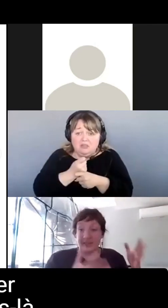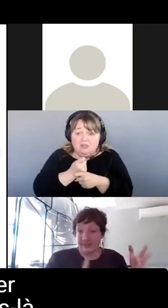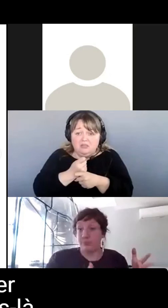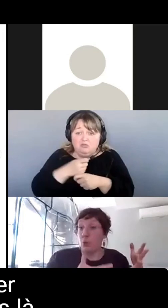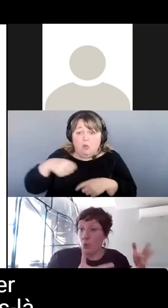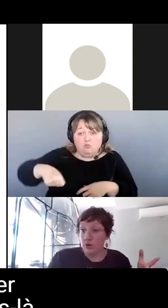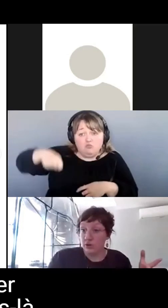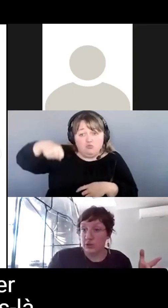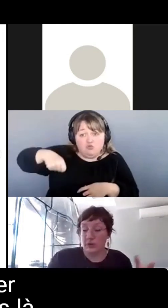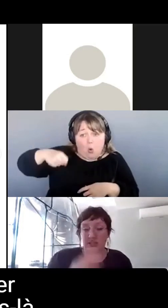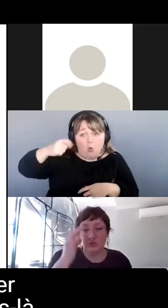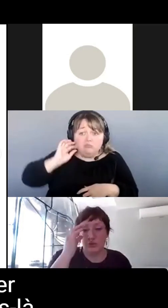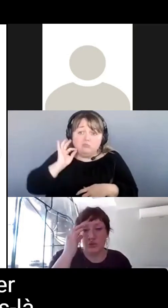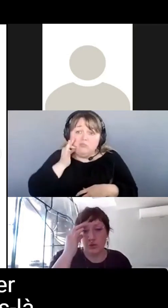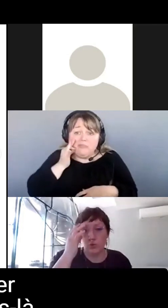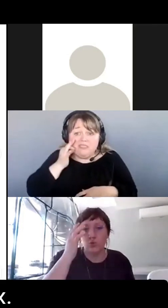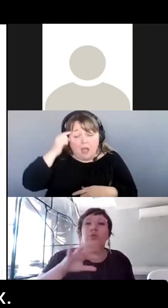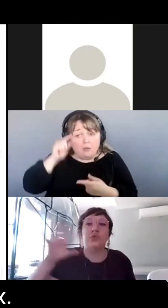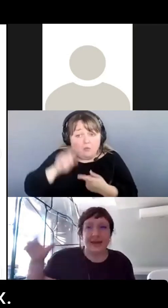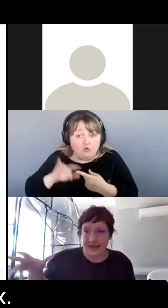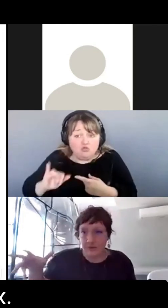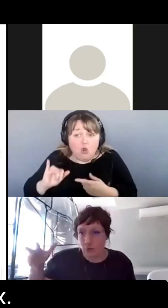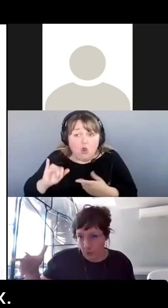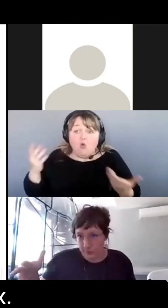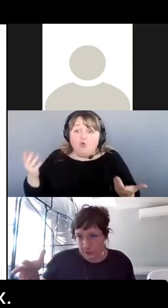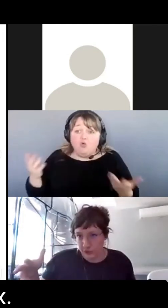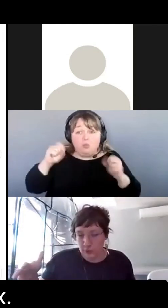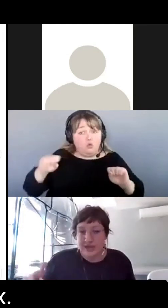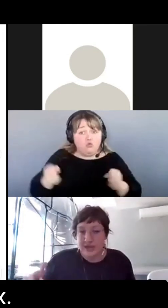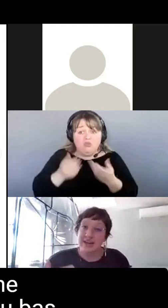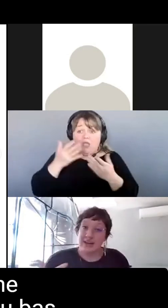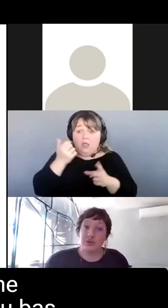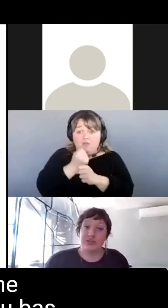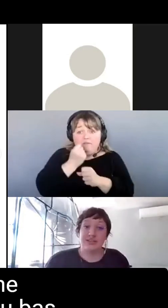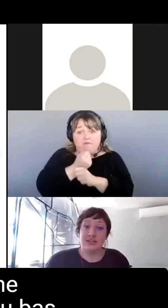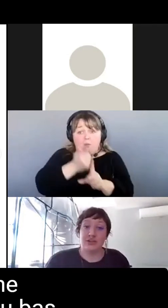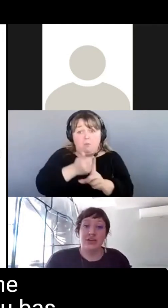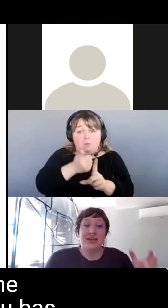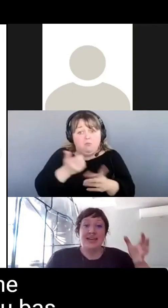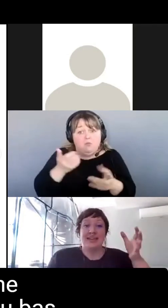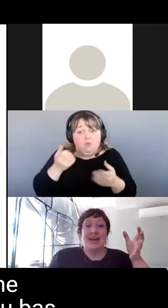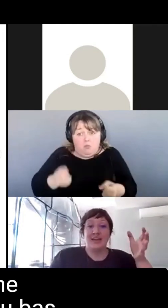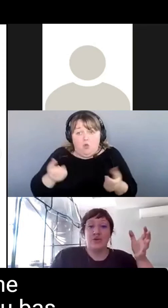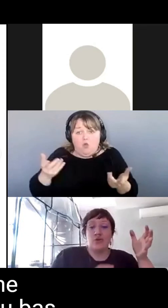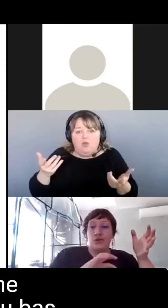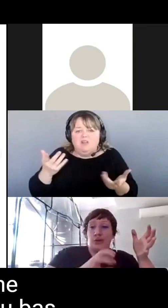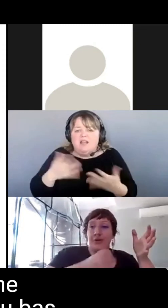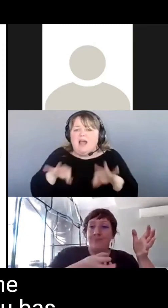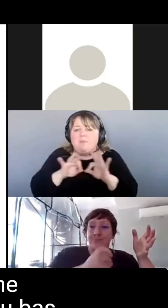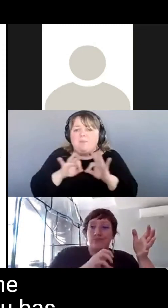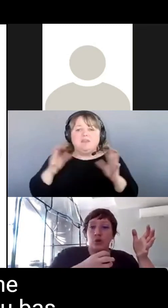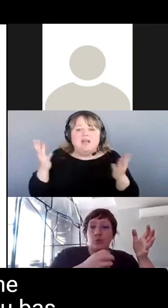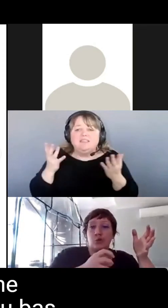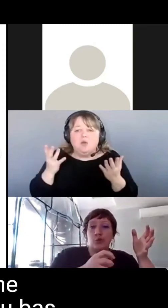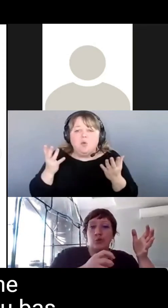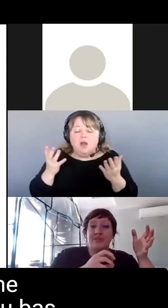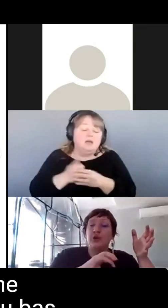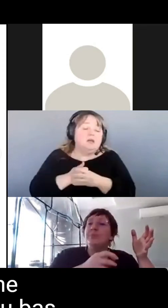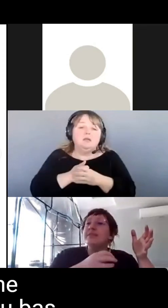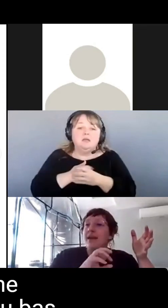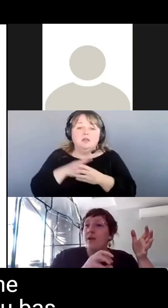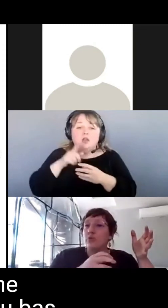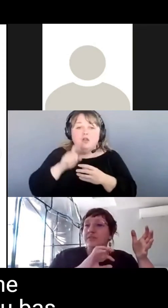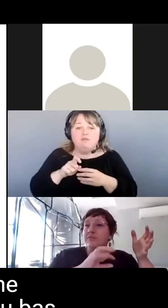seaux faits pour ce processus-là ou vous créez vos propres seaux. L'important, c'est qu'il y ait comme un